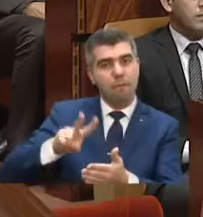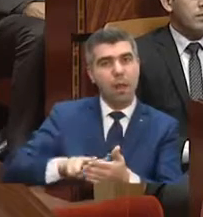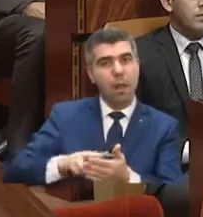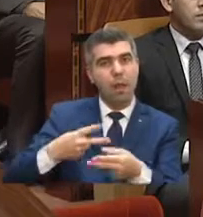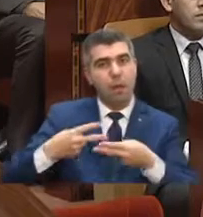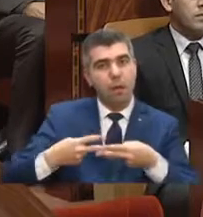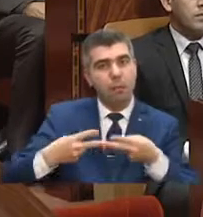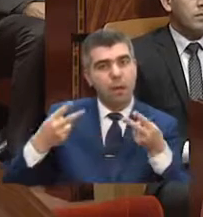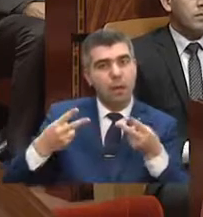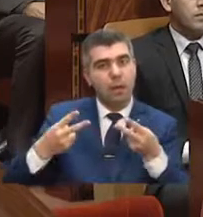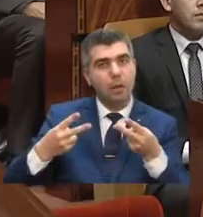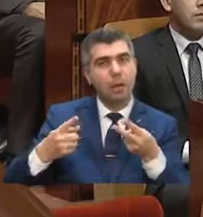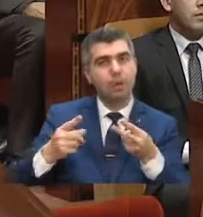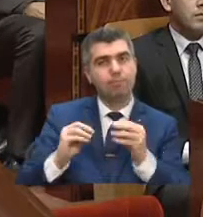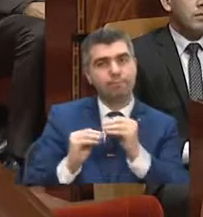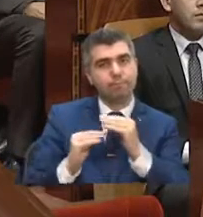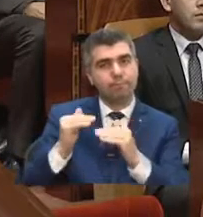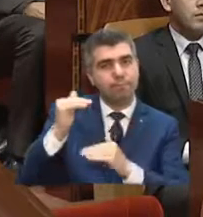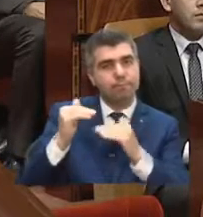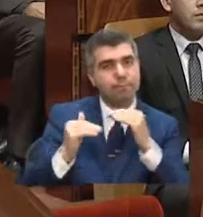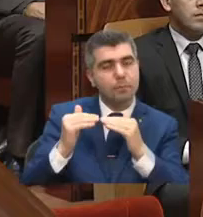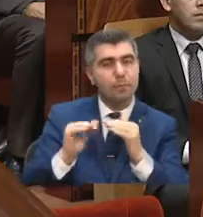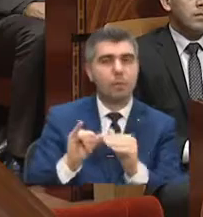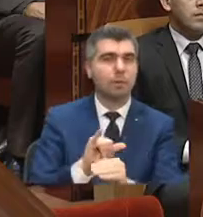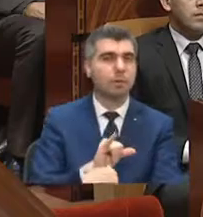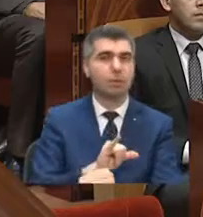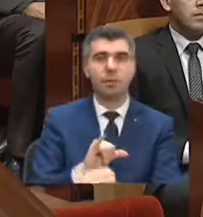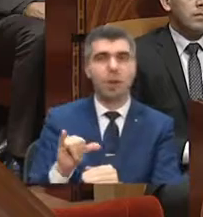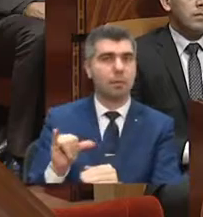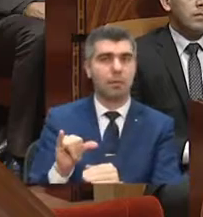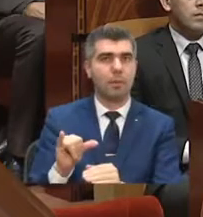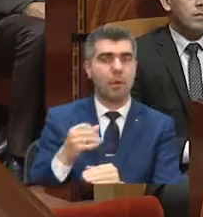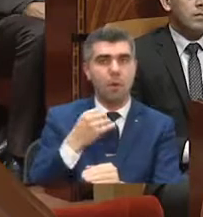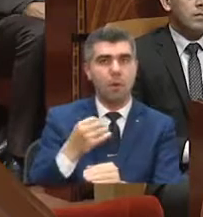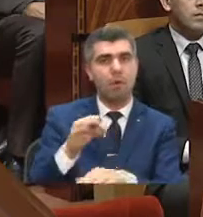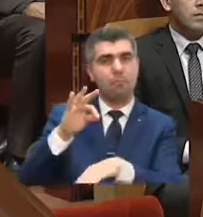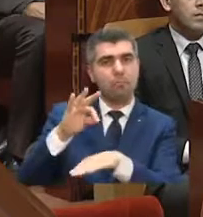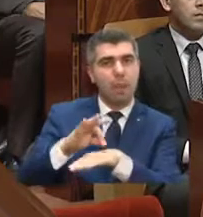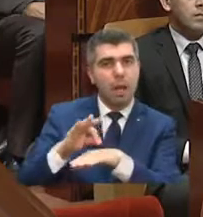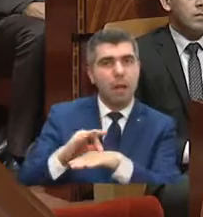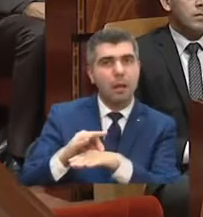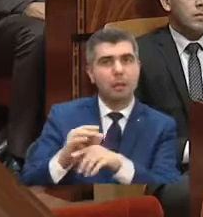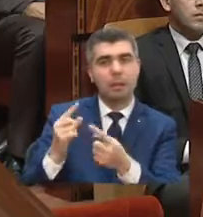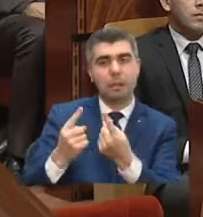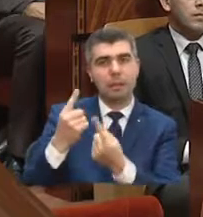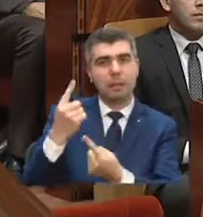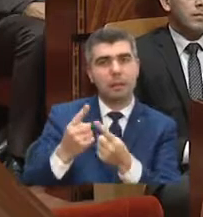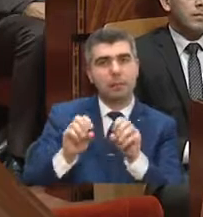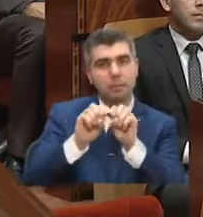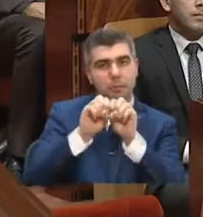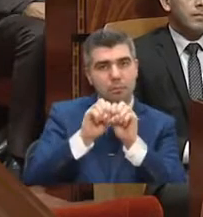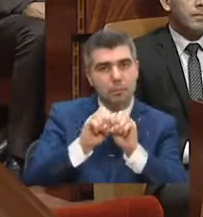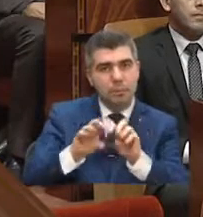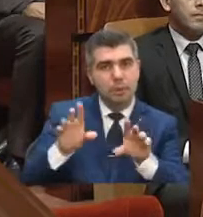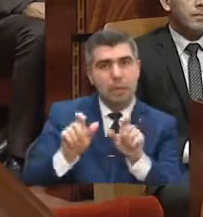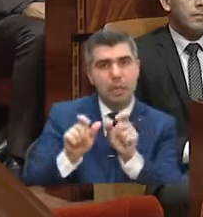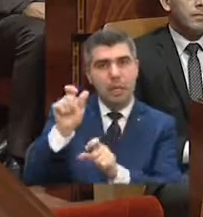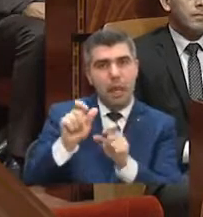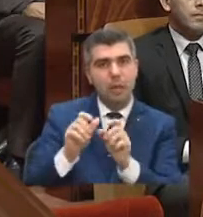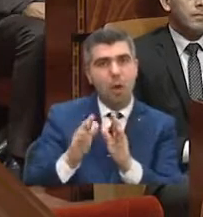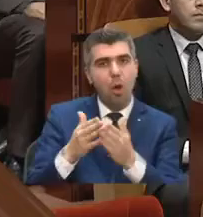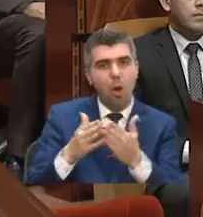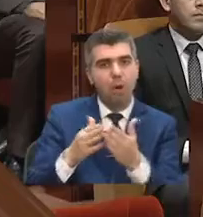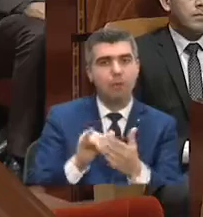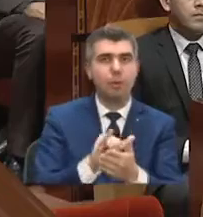في المزايدات في الحالات اللي هي تزرع في المواطنين الخوف